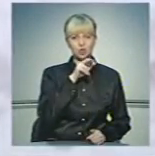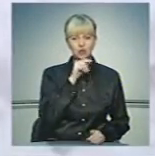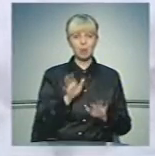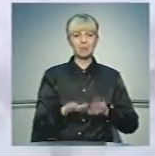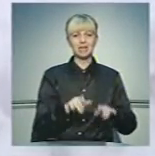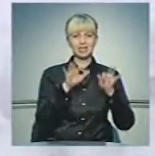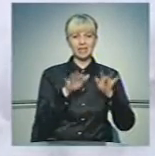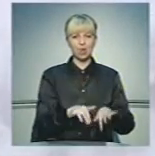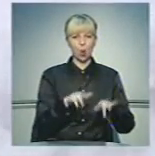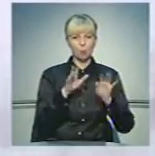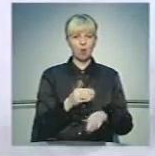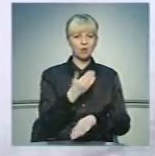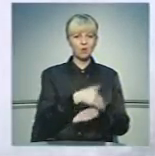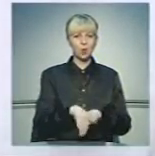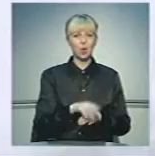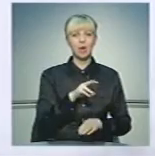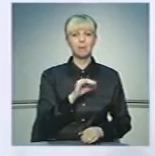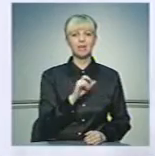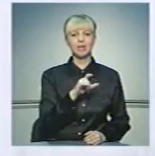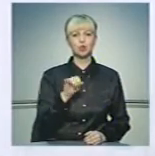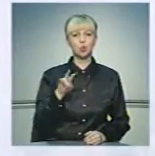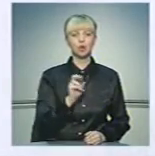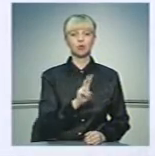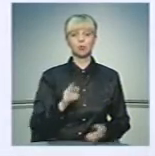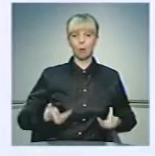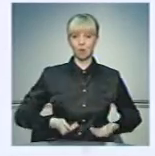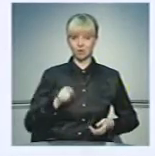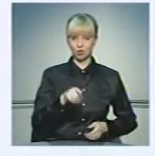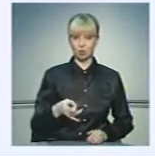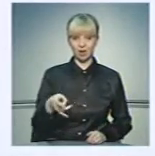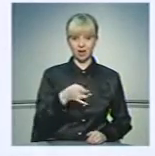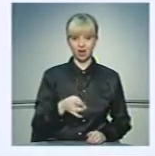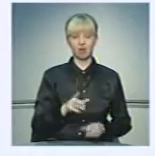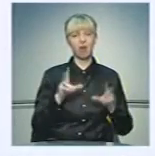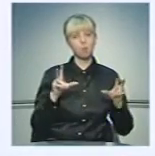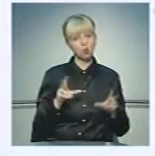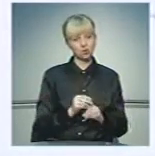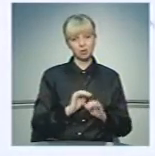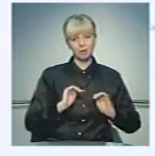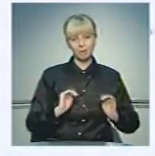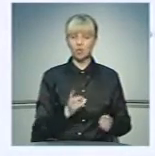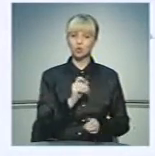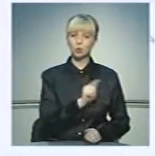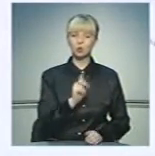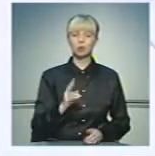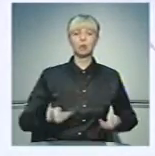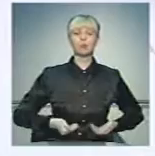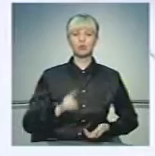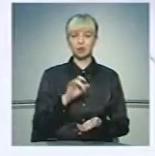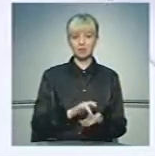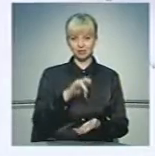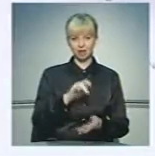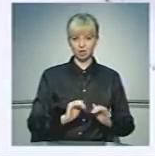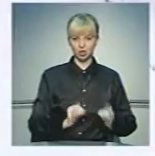після снігопаду – вулиця Мізюна. Тим, хто мешкає у цьому районі, пощастило менше, аніж тим, хто проживає у